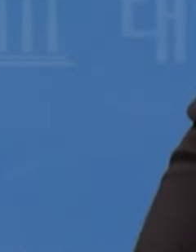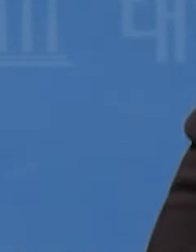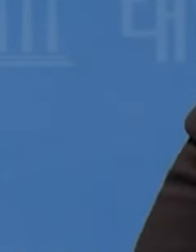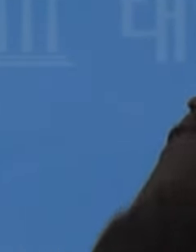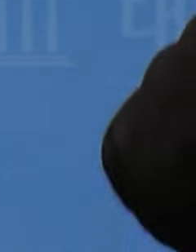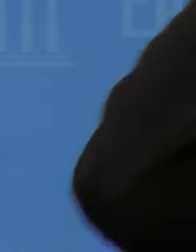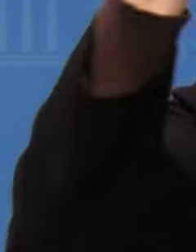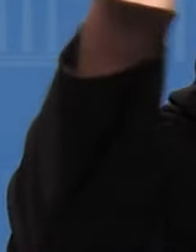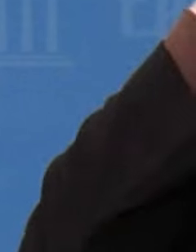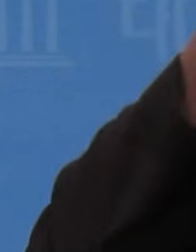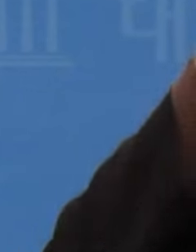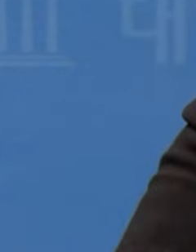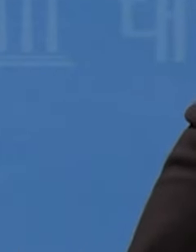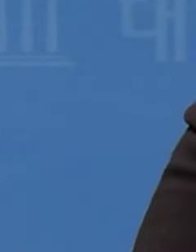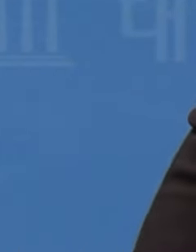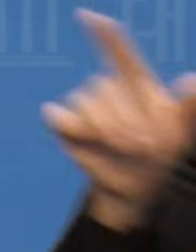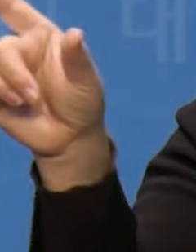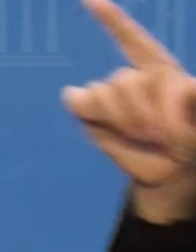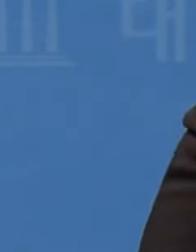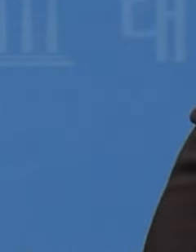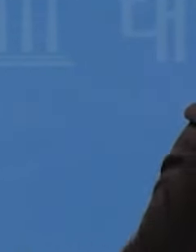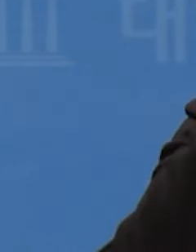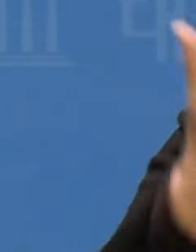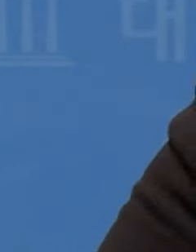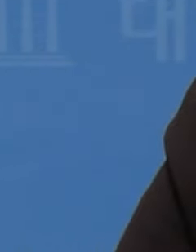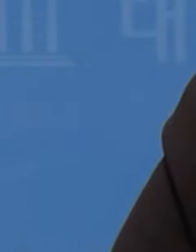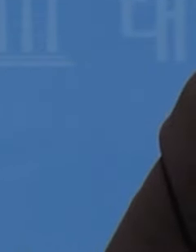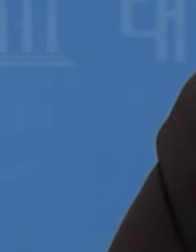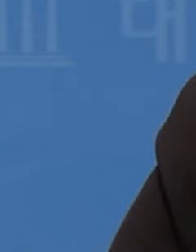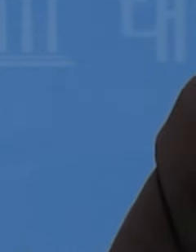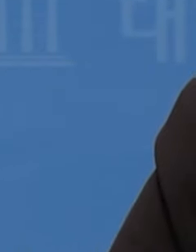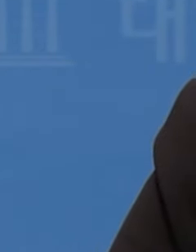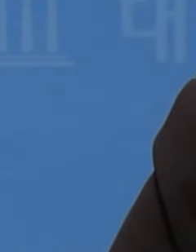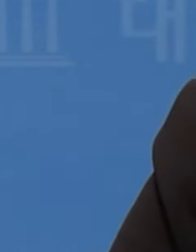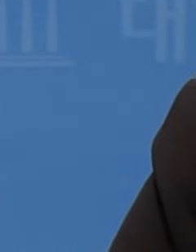청년이 민주당을 믿겠습니까?